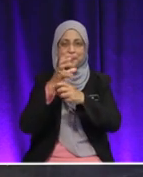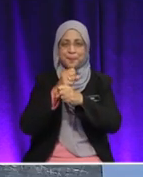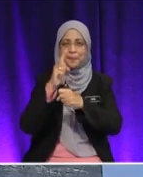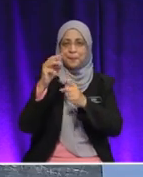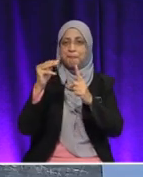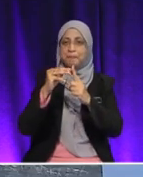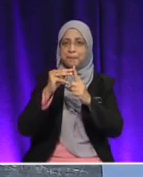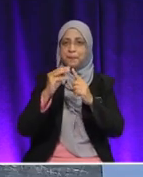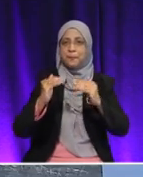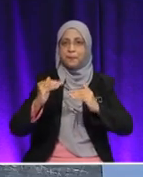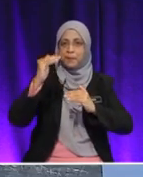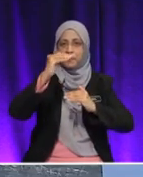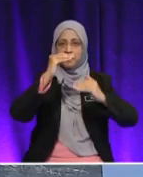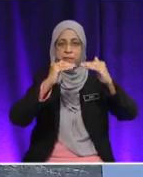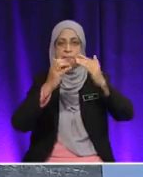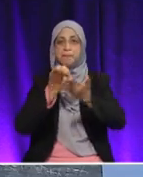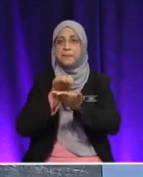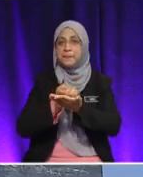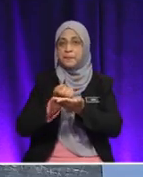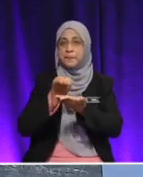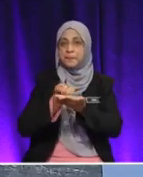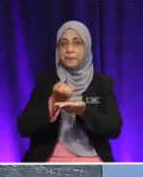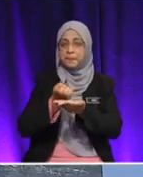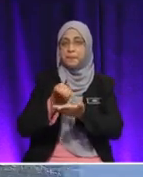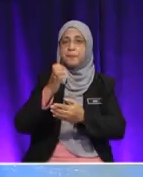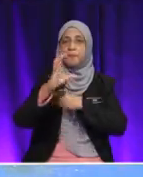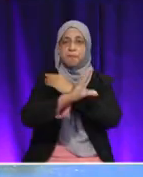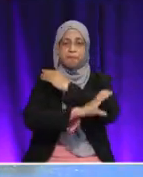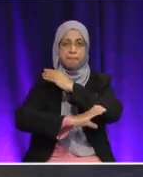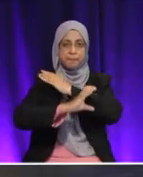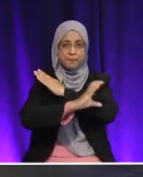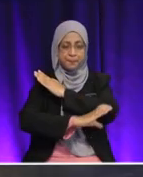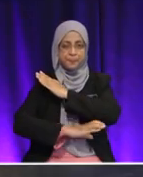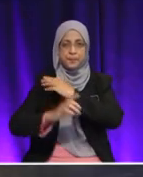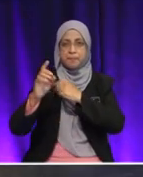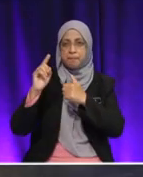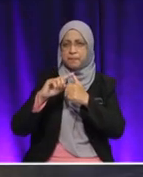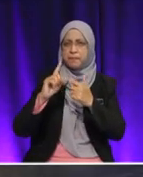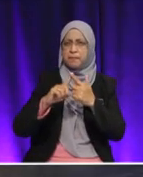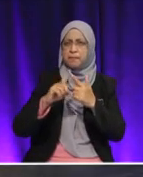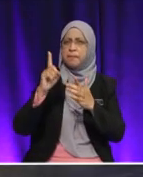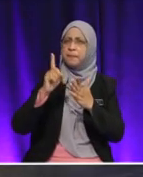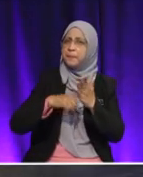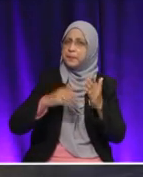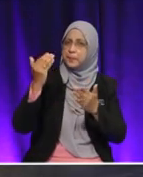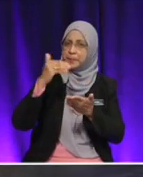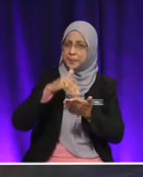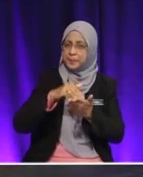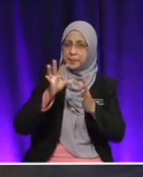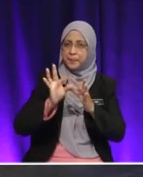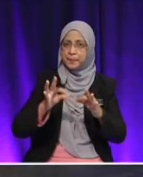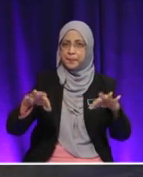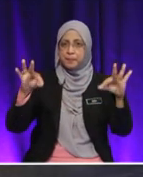meningkatkan ekonomi negara Oke seterusnya siapa lagi nacube apa kepentingan cukai